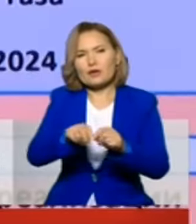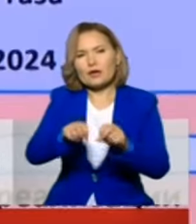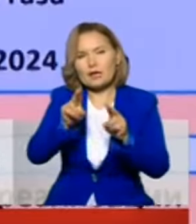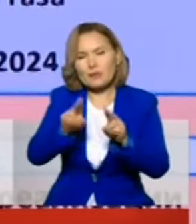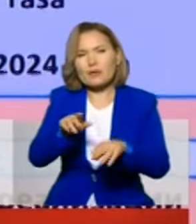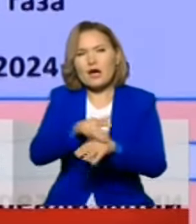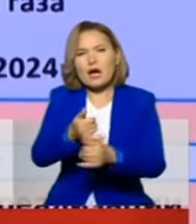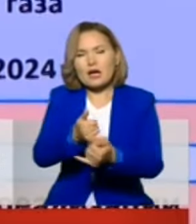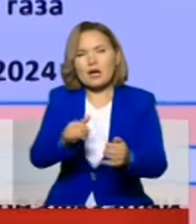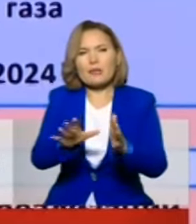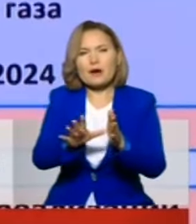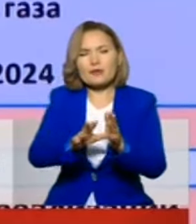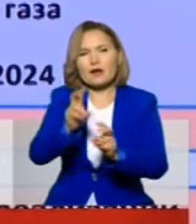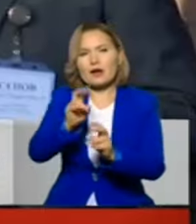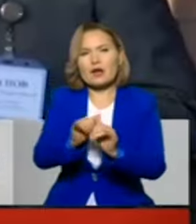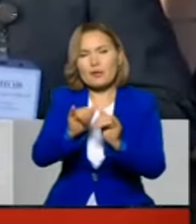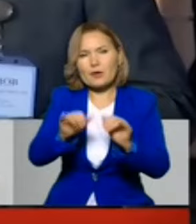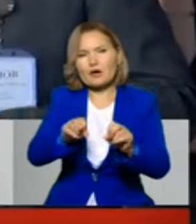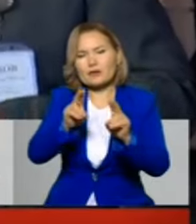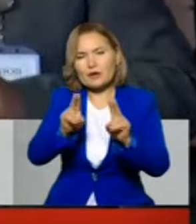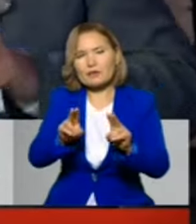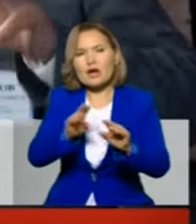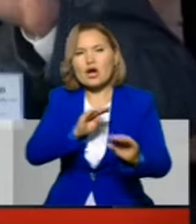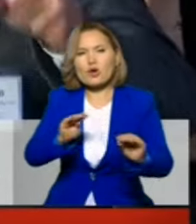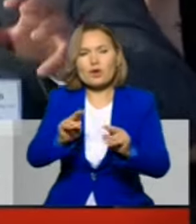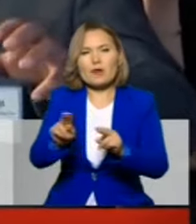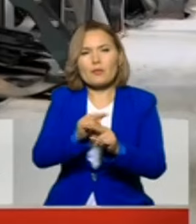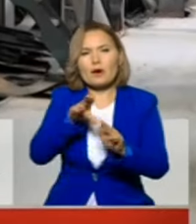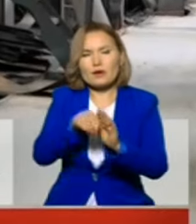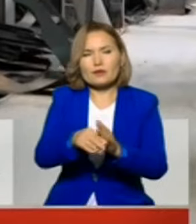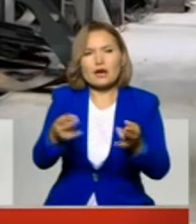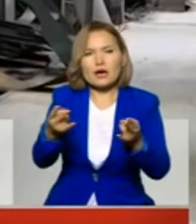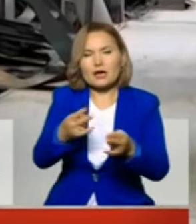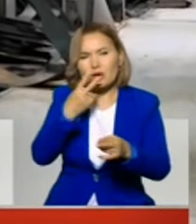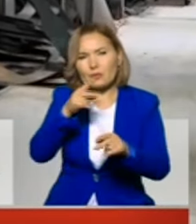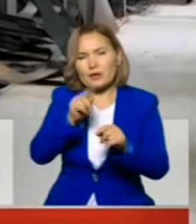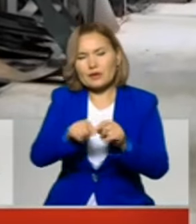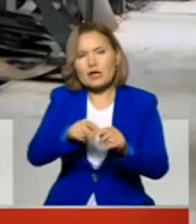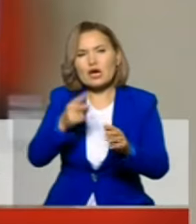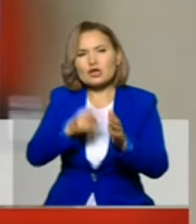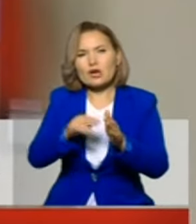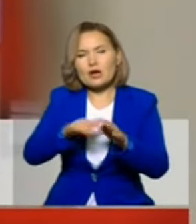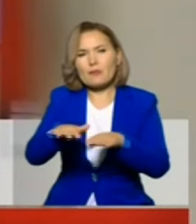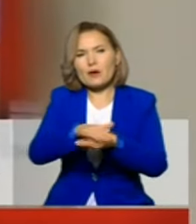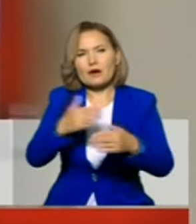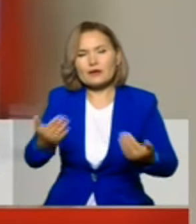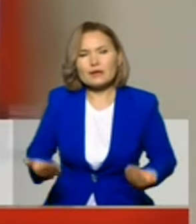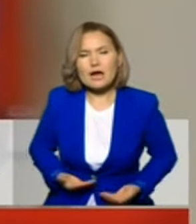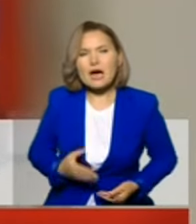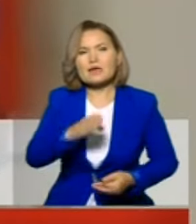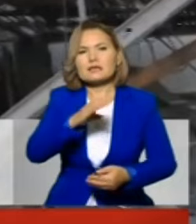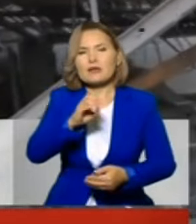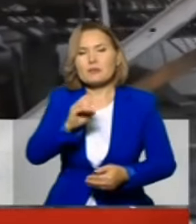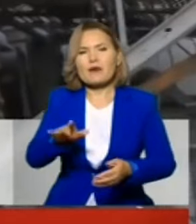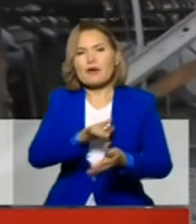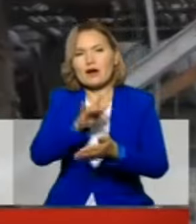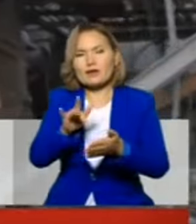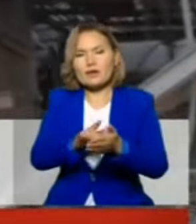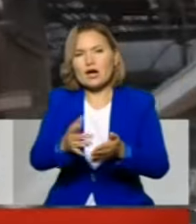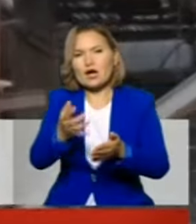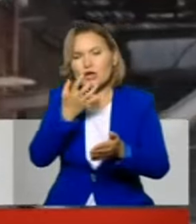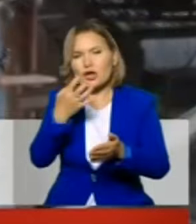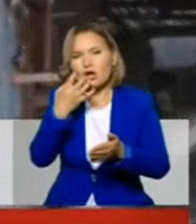коммуналдық энергетикалық сектордың нысандарындағы инфрақұрылымды жаңғырту қарқынымен танысты. 70 мыңға жуық тұрғыны бар Сәтбаев қаласы үшін жылу мен